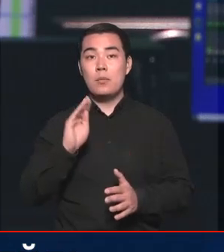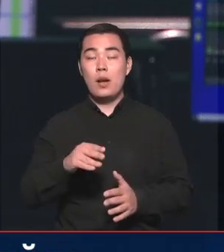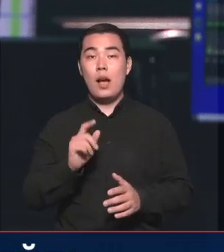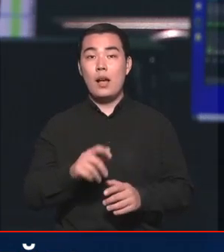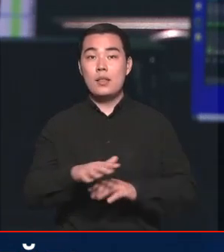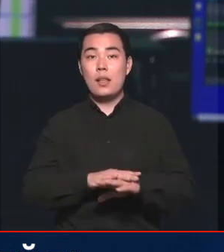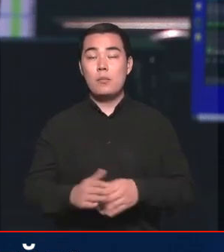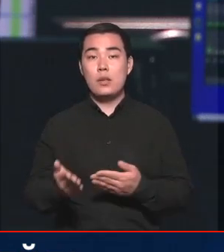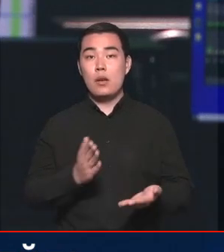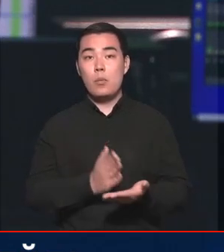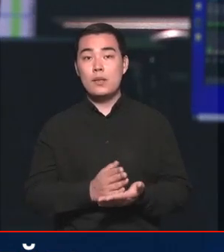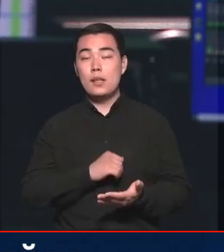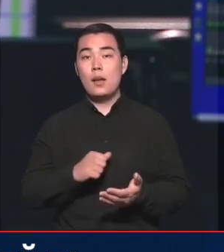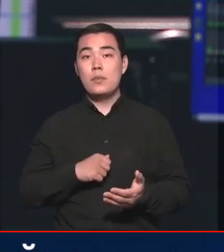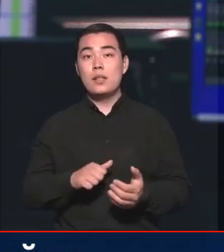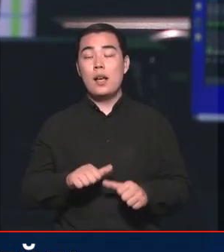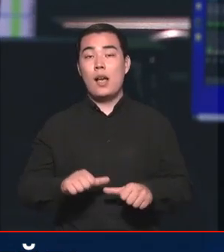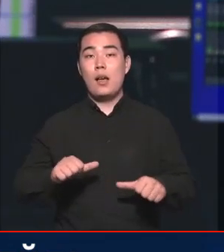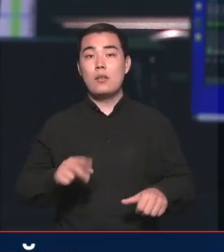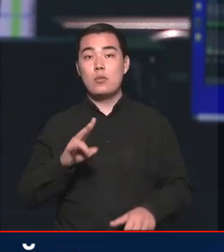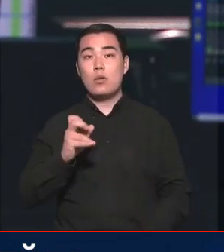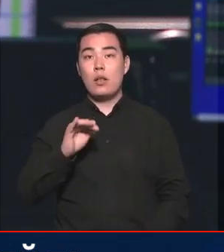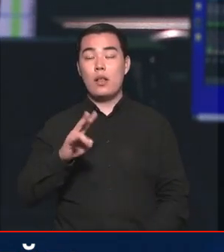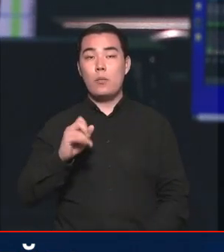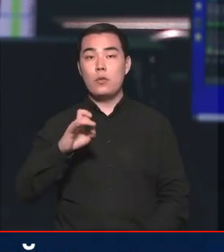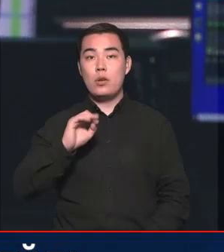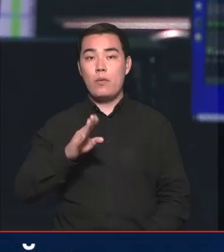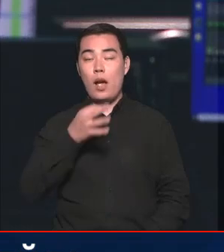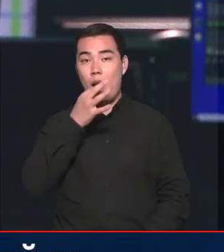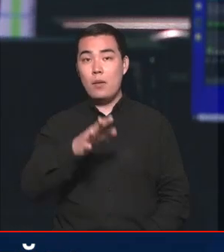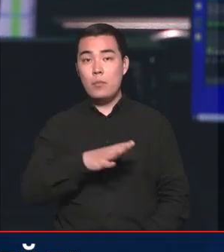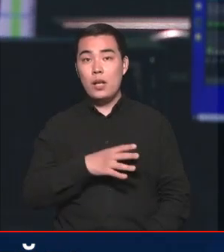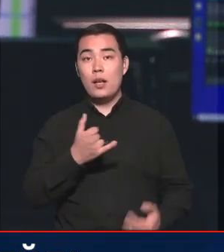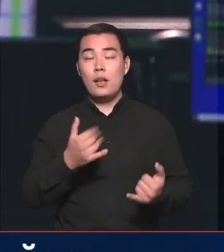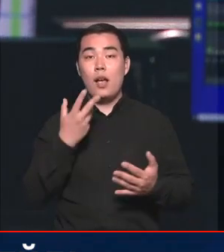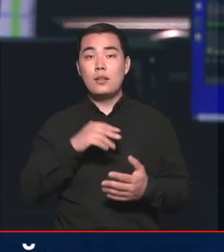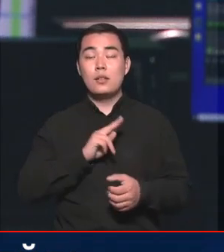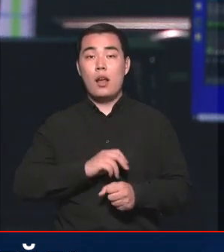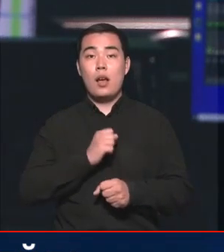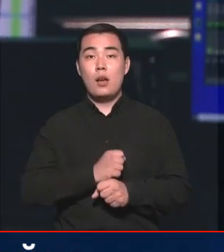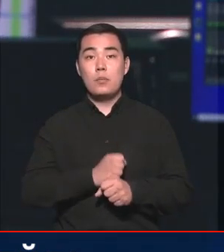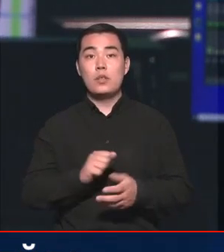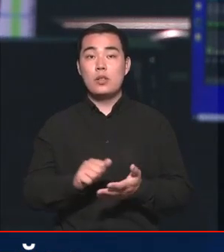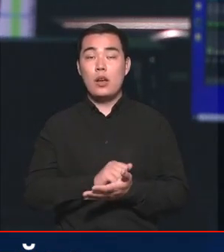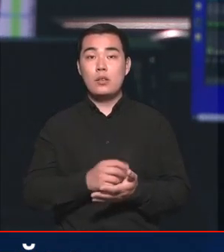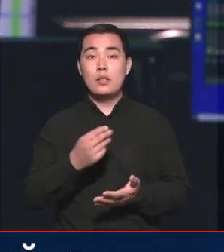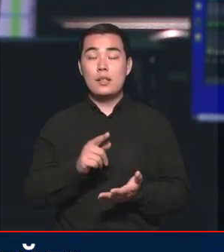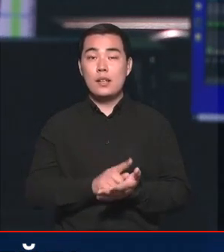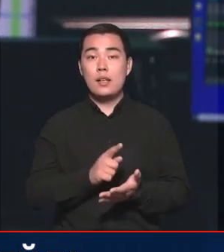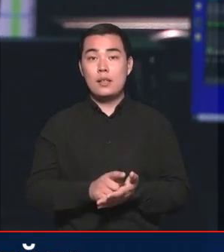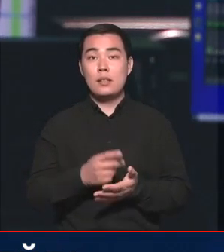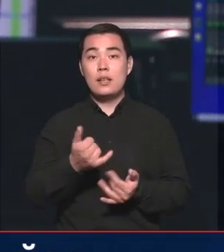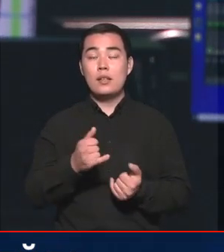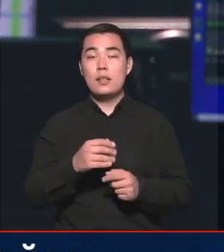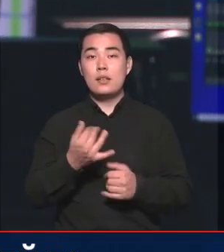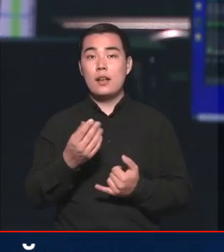тартылады. Орталық сайлау комиссиясының төрағасы Нұрлан Әбдіров осылай деді. Саяси шараны өткізуге қаржы үкімет резервінен